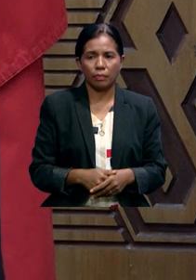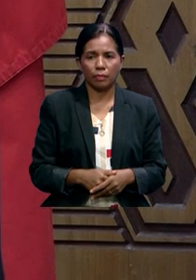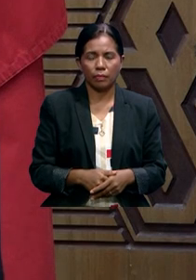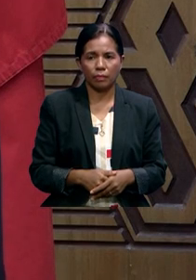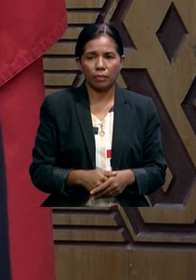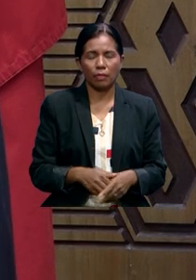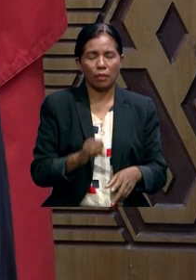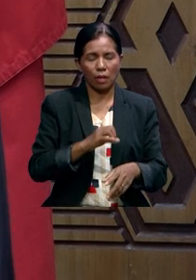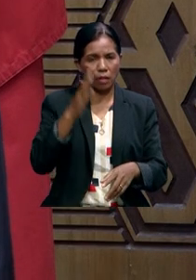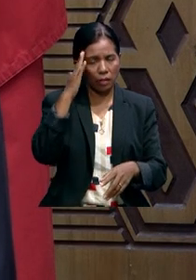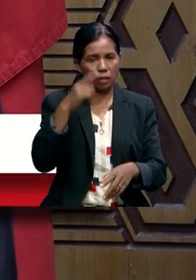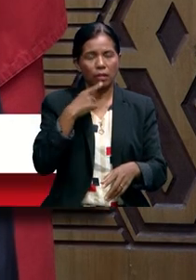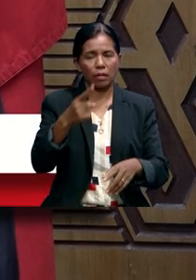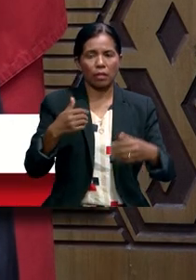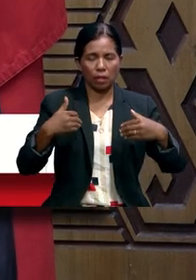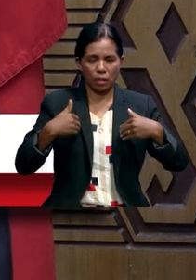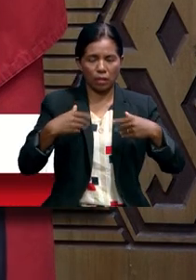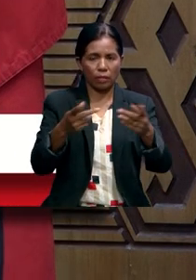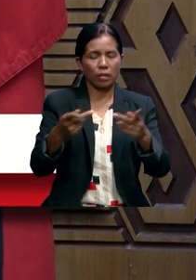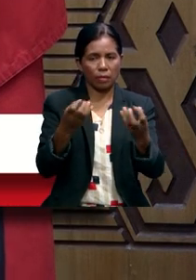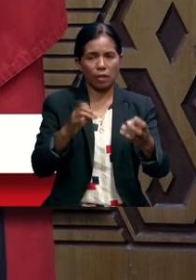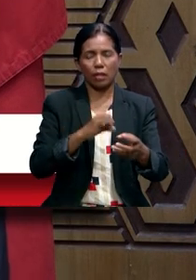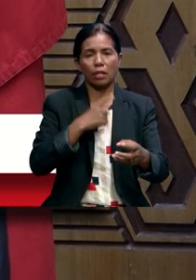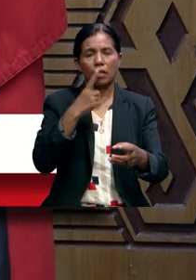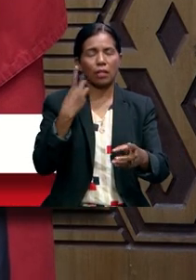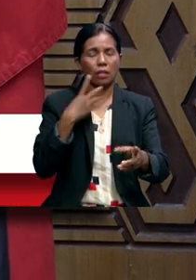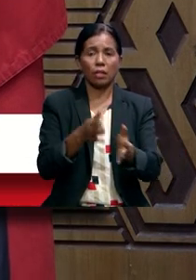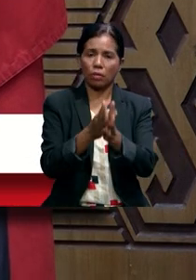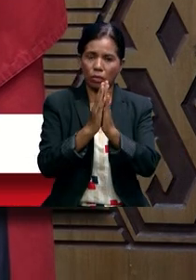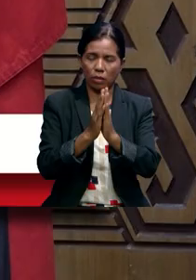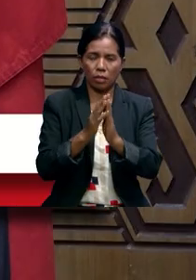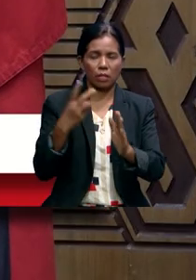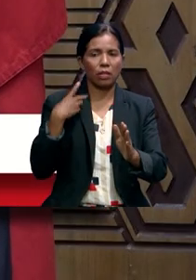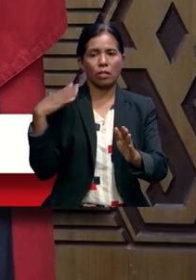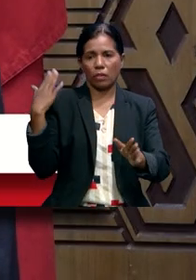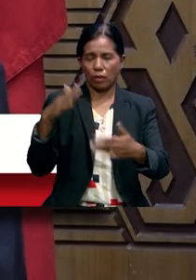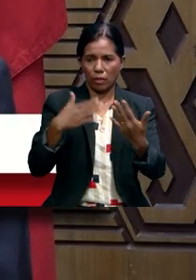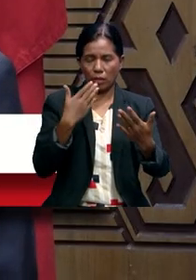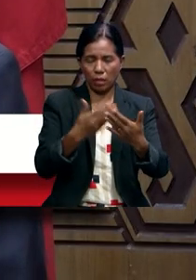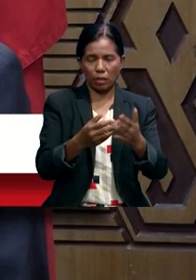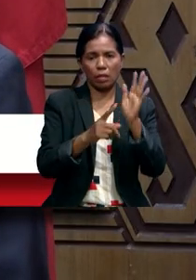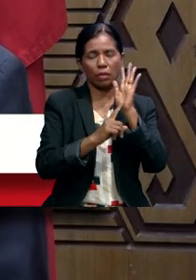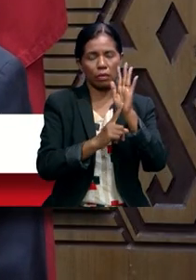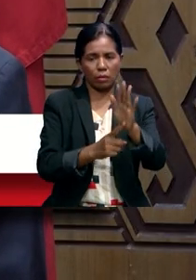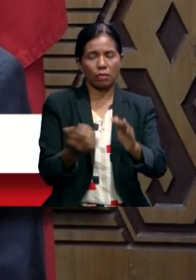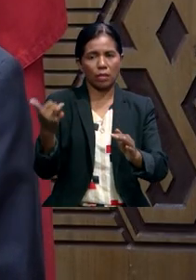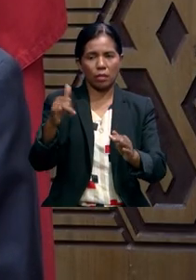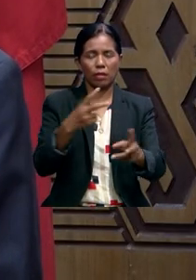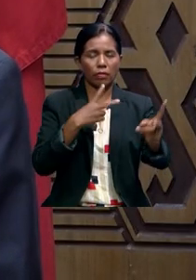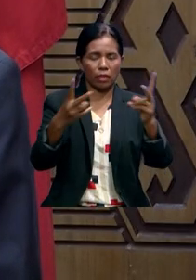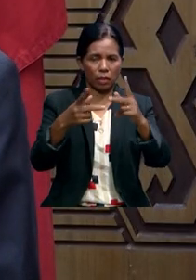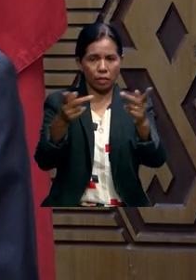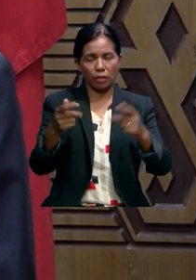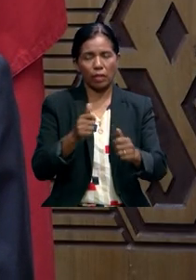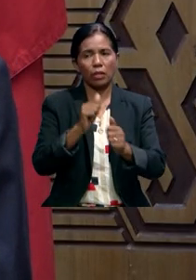Au hateti dane no iha deka de barak nilaran katek ita tingki husu ba ita nia fuinsa esira atau patrosinya sira ho di halu biajen ba fatindo